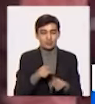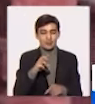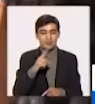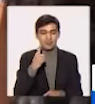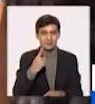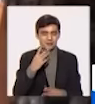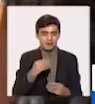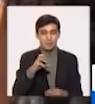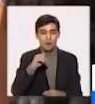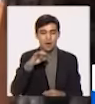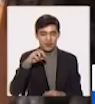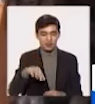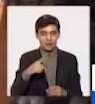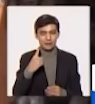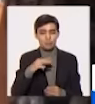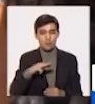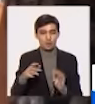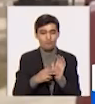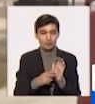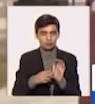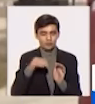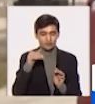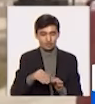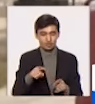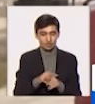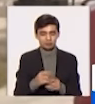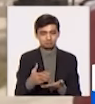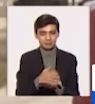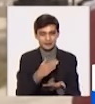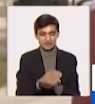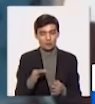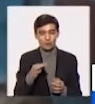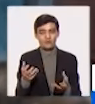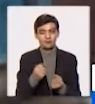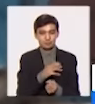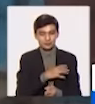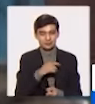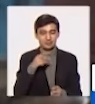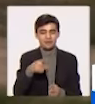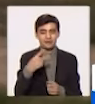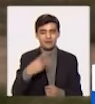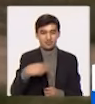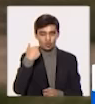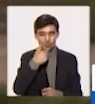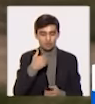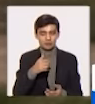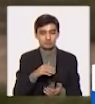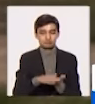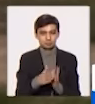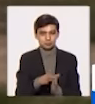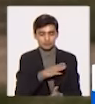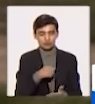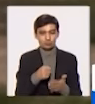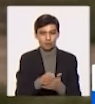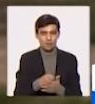мұнай өндіретін Қазақстан өткен жылы ОПЕК-тің өндірісті шектеу бастамасын қолдаған. Ол келісім 2026 жылдың 1 сәуіріне